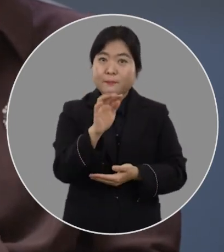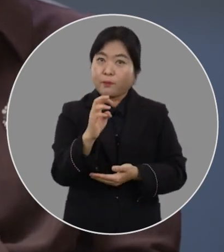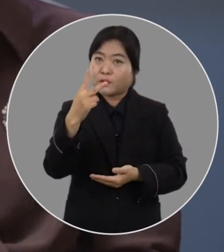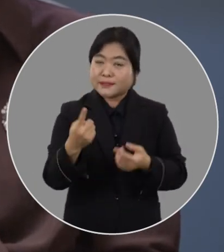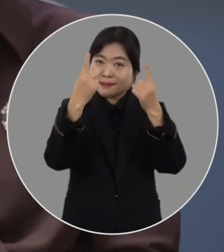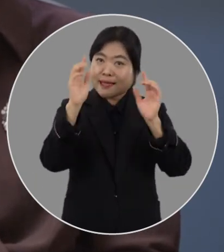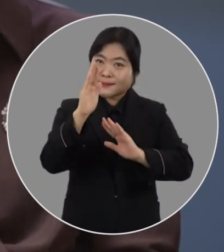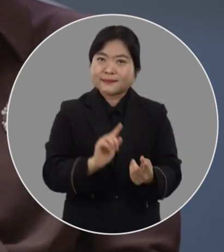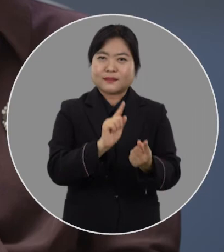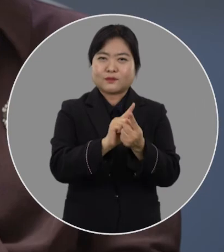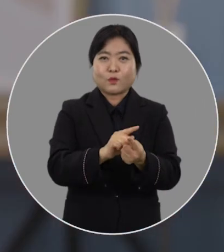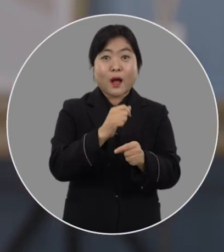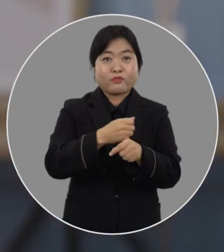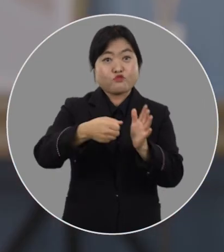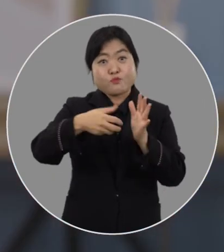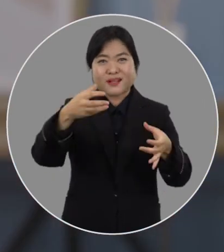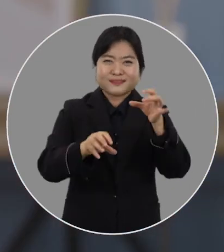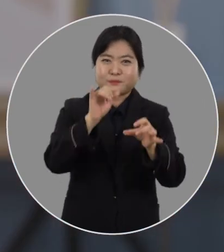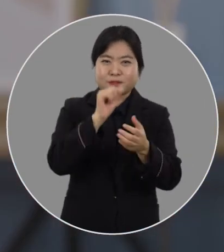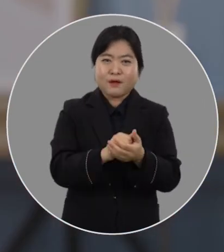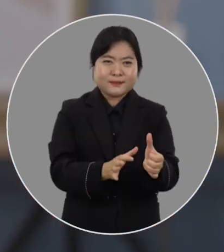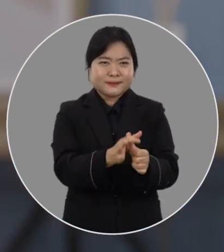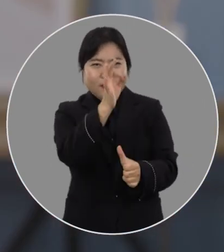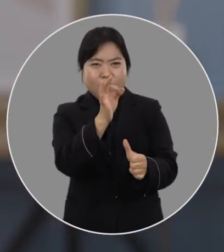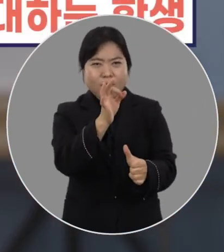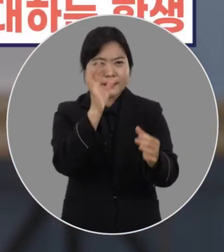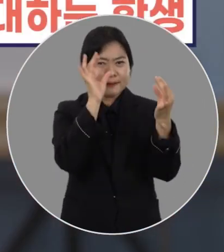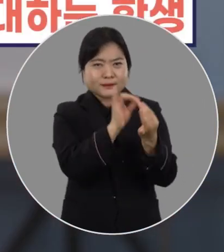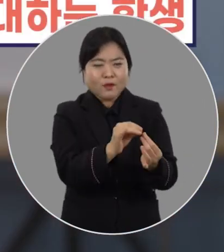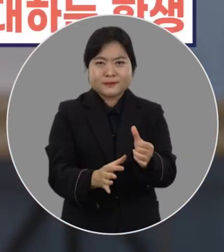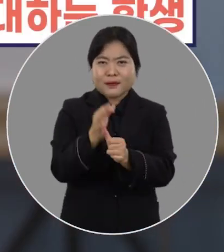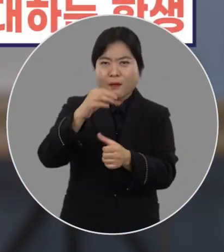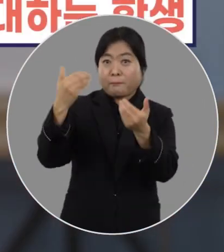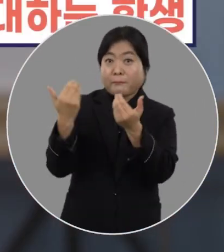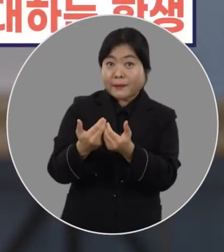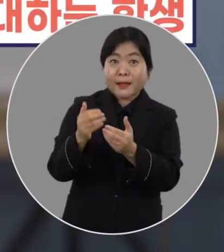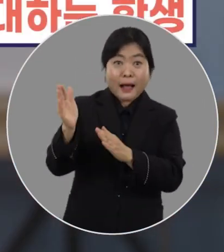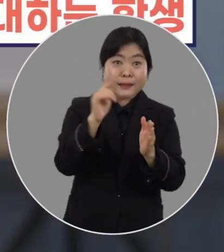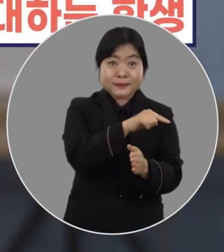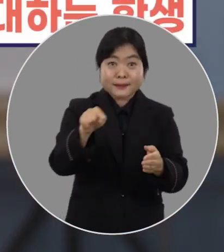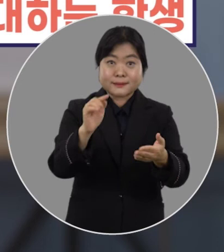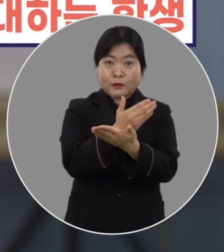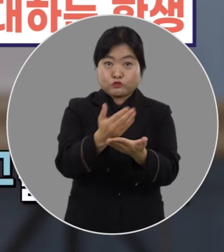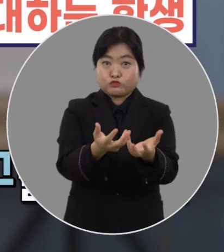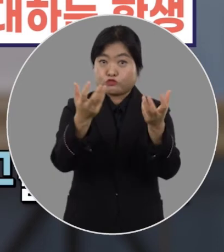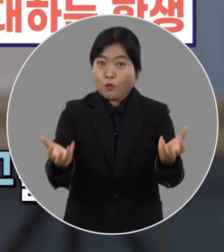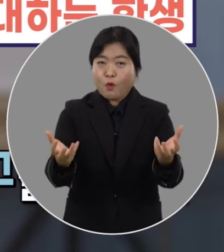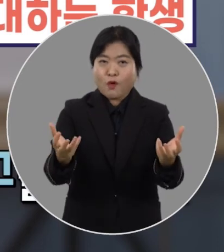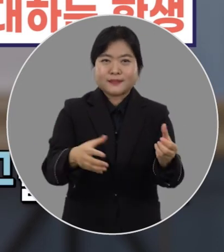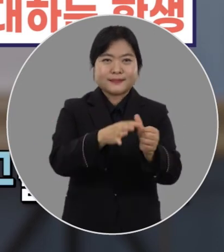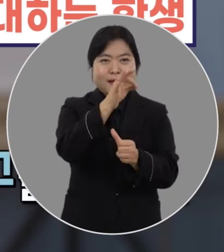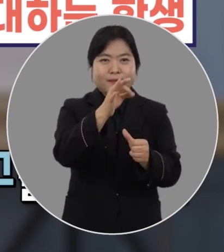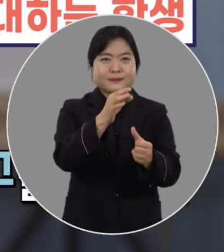한 유명한 실험이 있는데요. 사형제도에 찬성하는 학생과 반대하는 학생으로 나눈 다음에